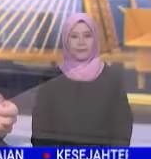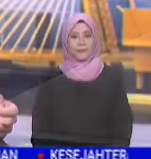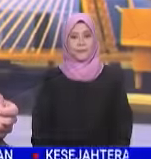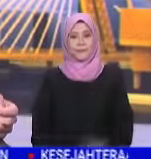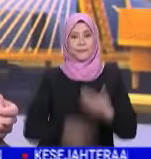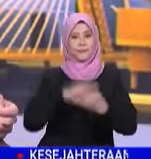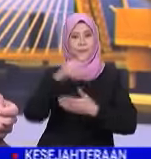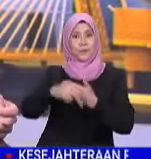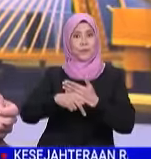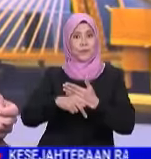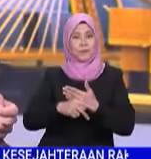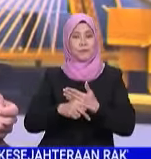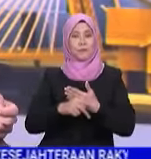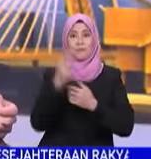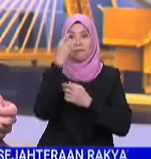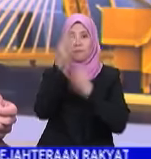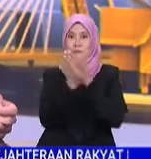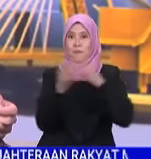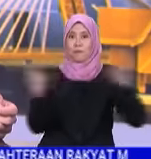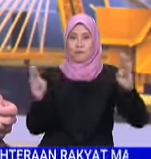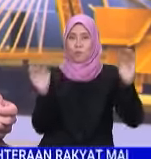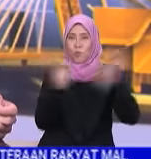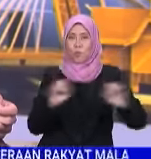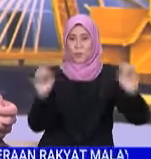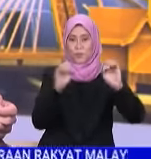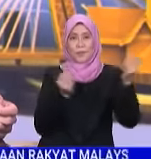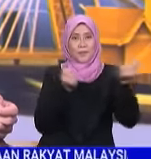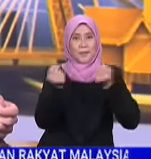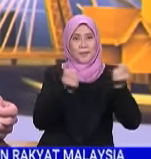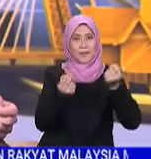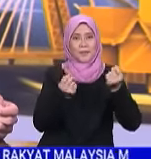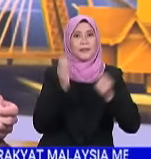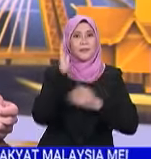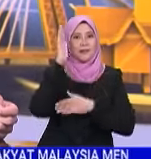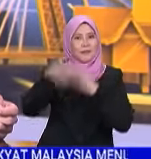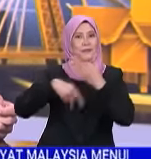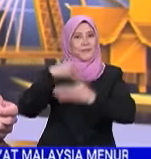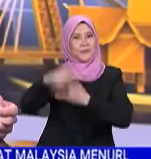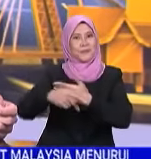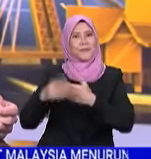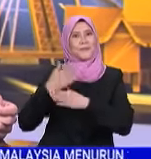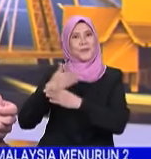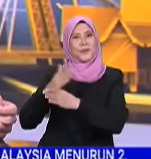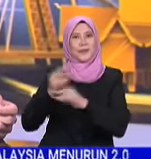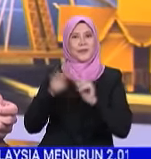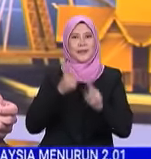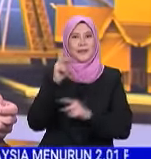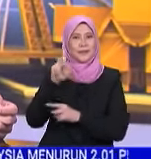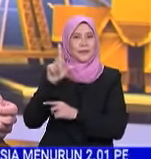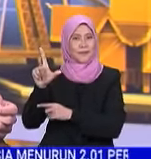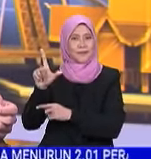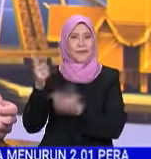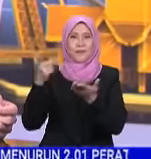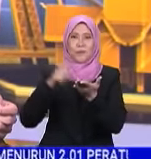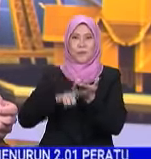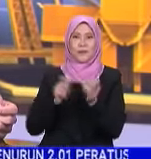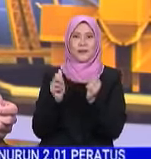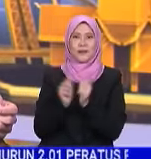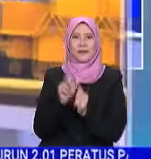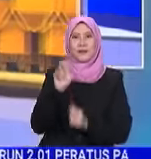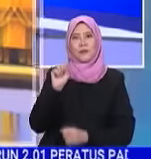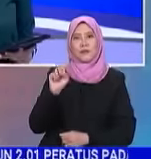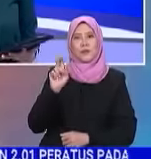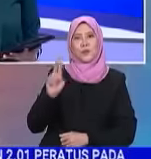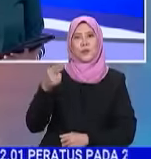baik program pagi bebas kenderaan antara laporan menarik yang bakal dikongsikan dari Kuala Lumpur perinciannya terus saja bersama